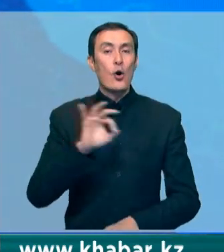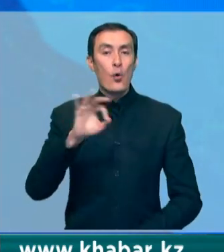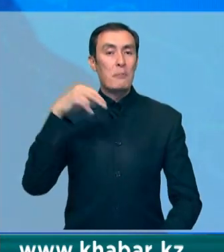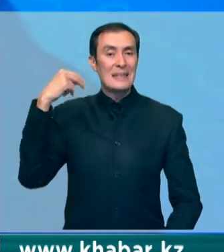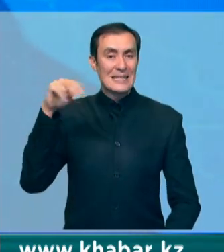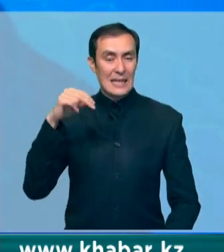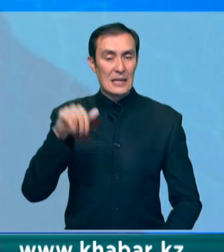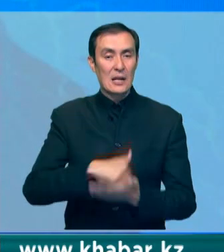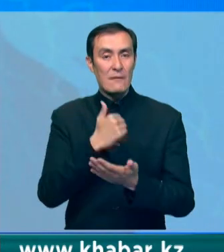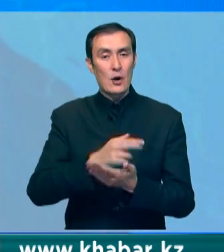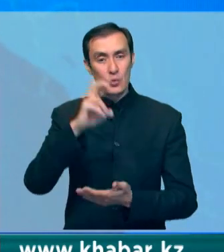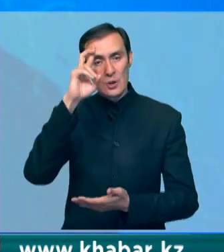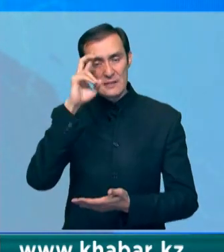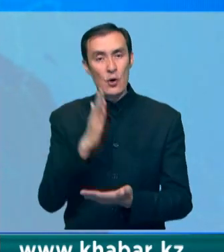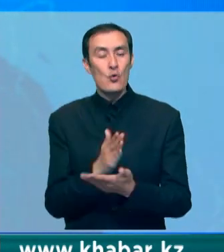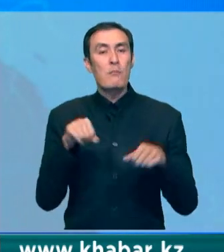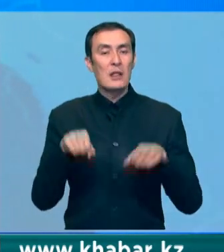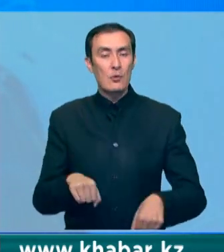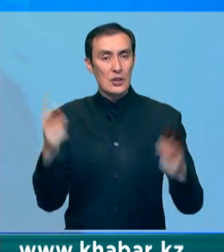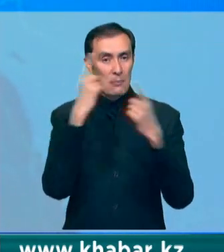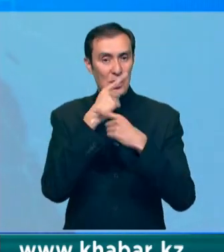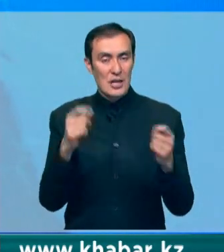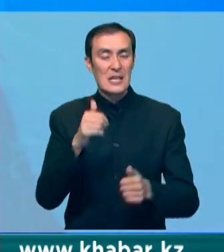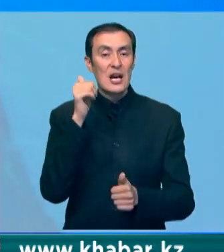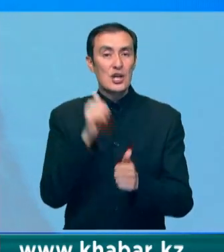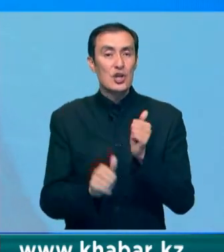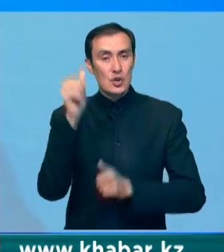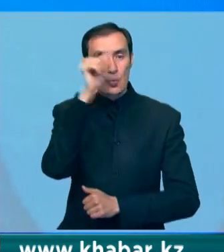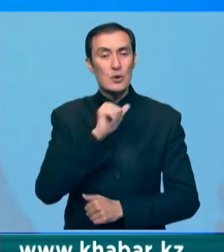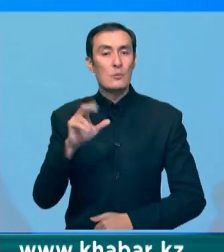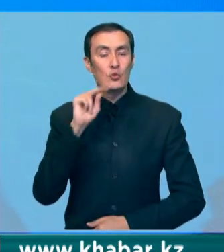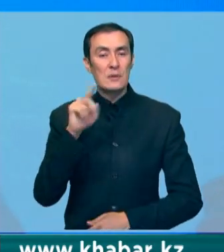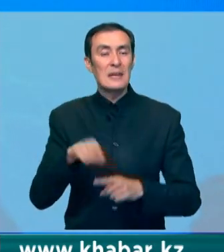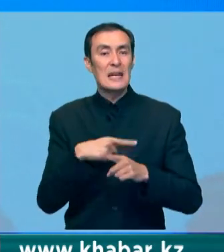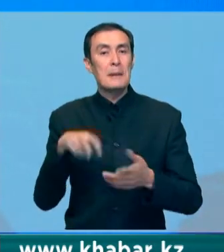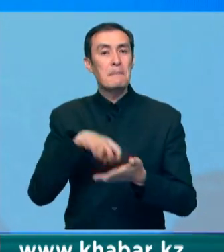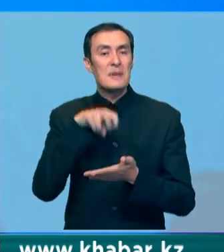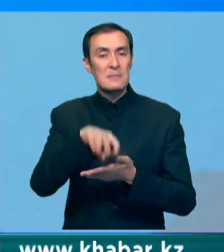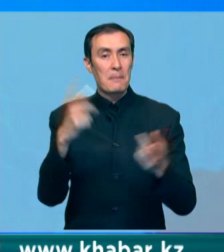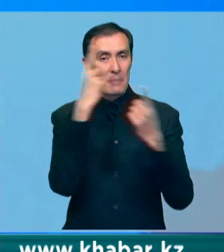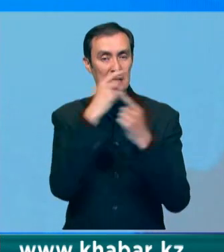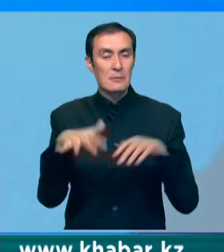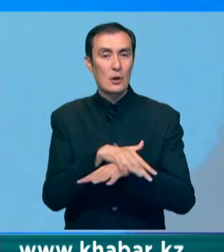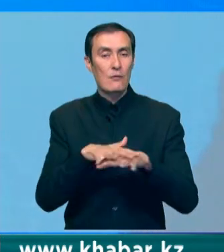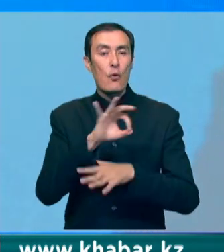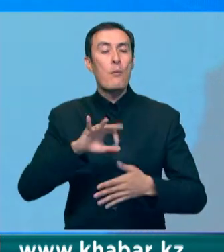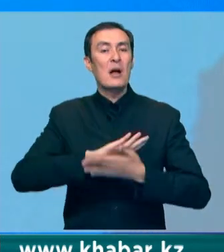о президенте глава государства уполномочен обращаться с ежегодным устным или письменным посланием к народу о